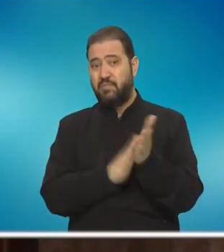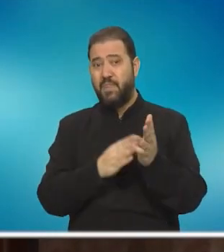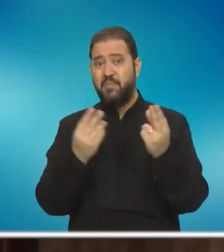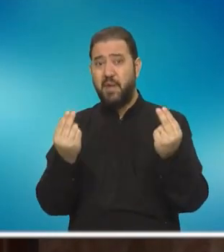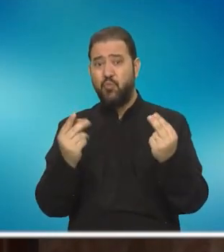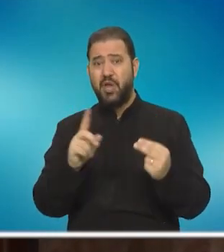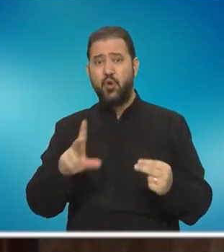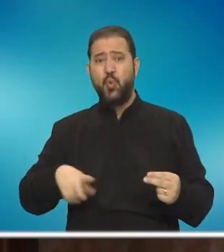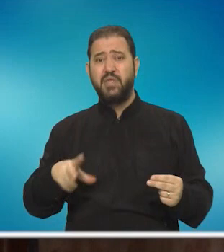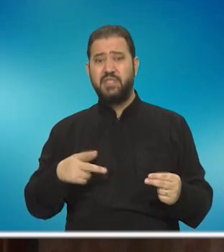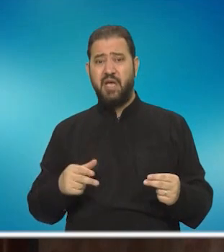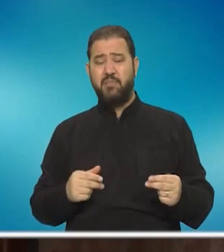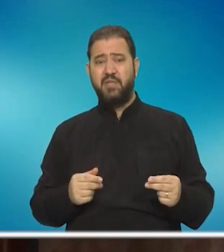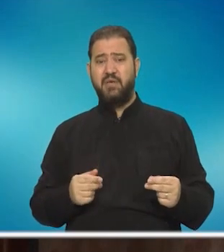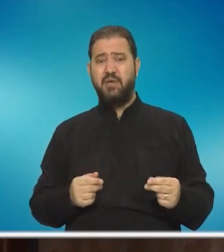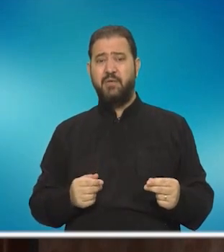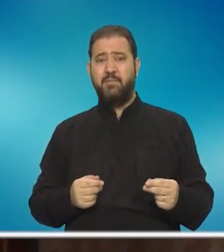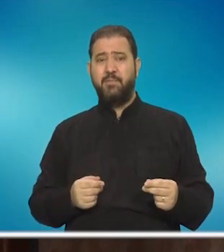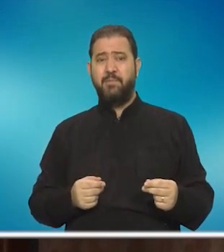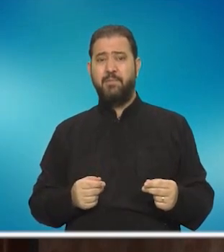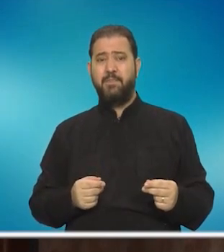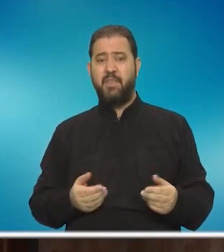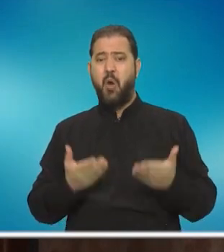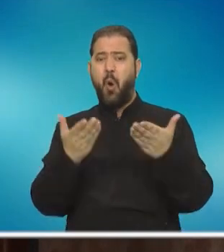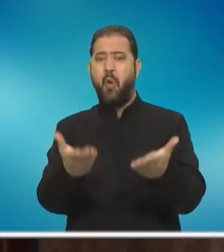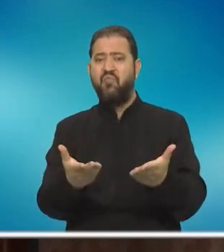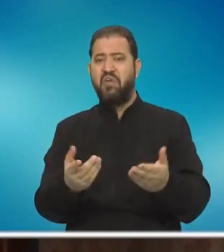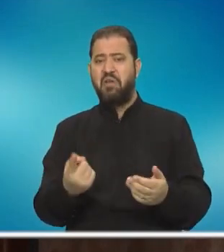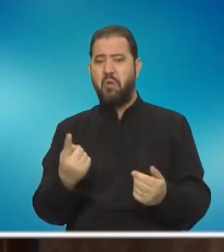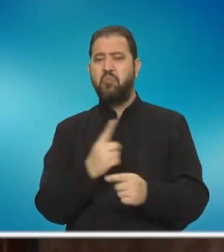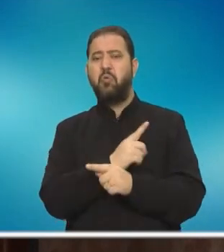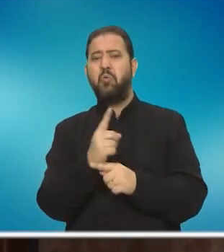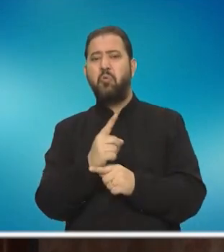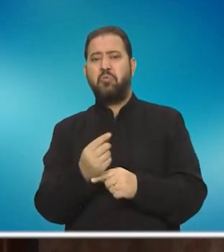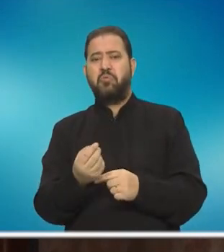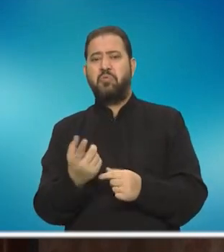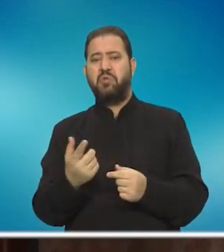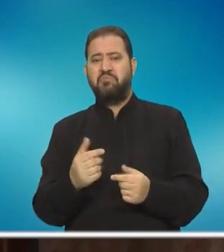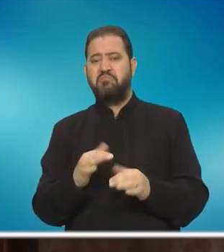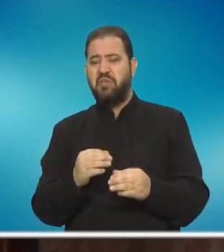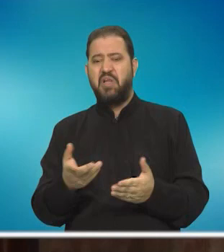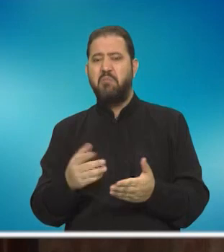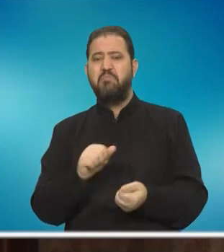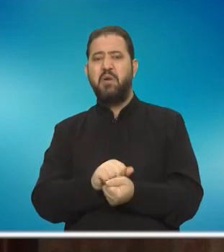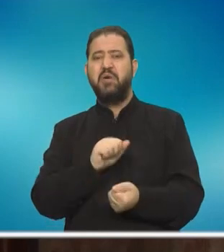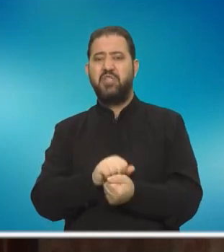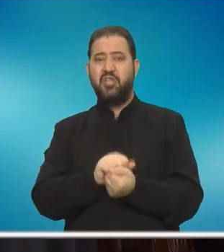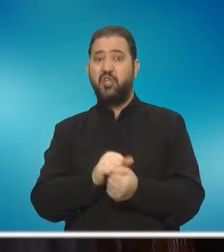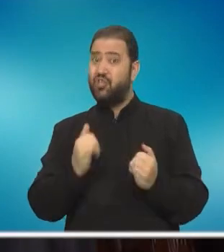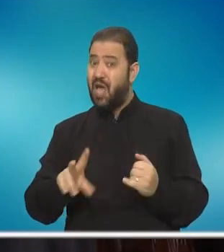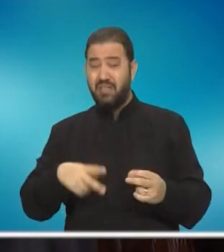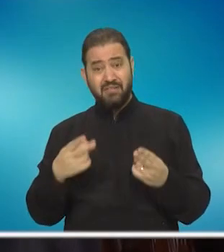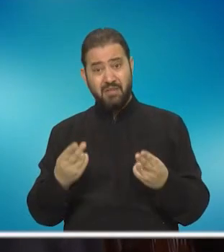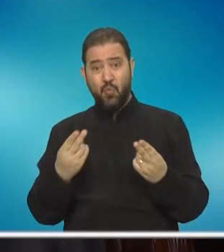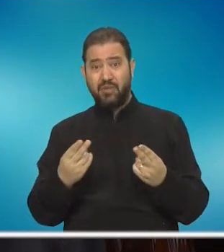fapta bună nu înseamnă neapărat oferirea unor bunuri materiale, deși și acestea au importanța lor,